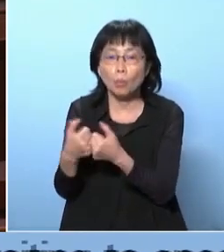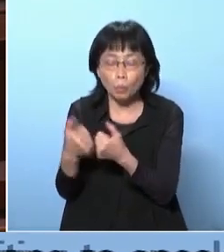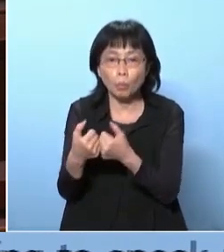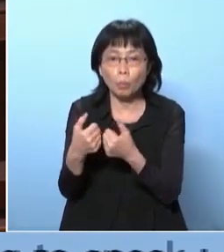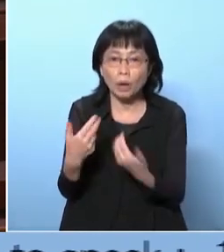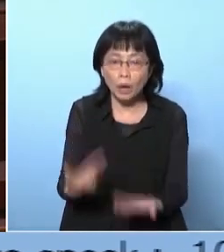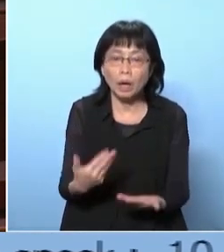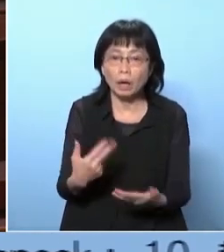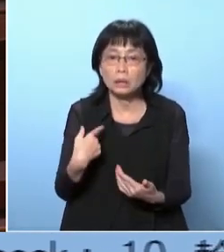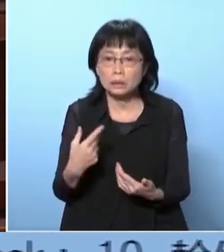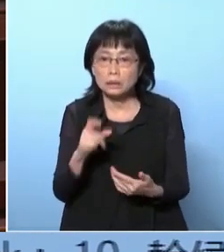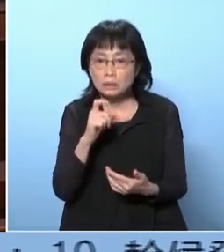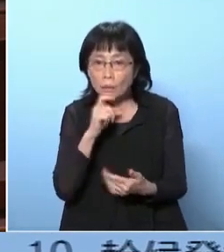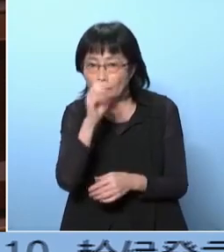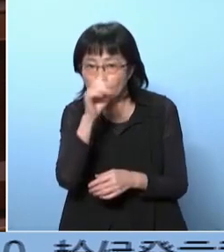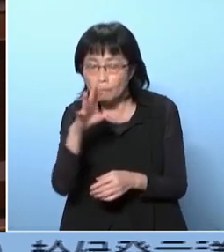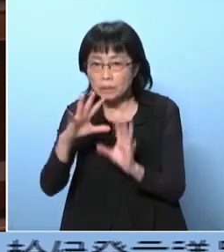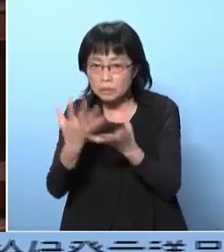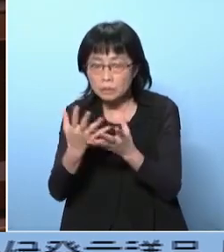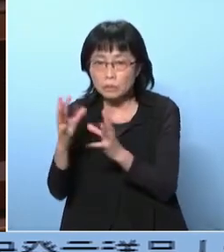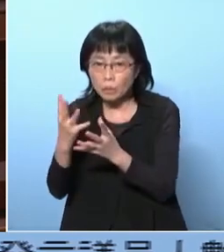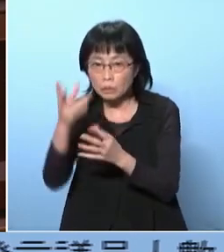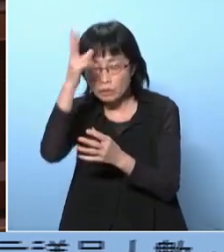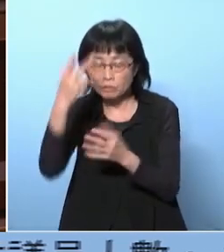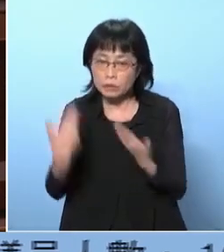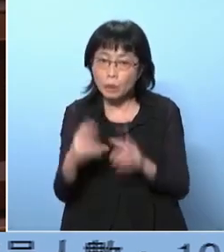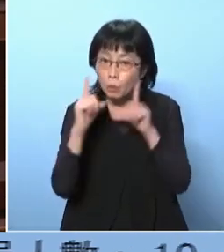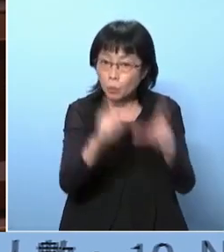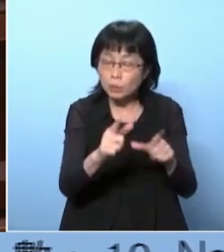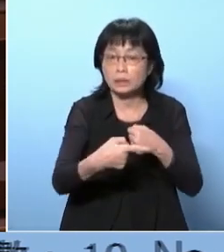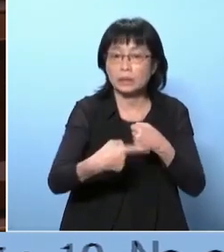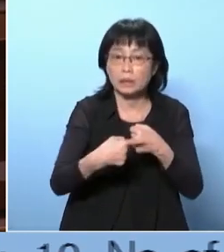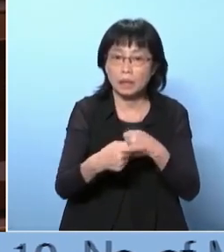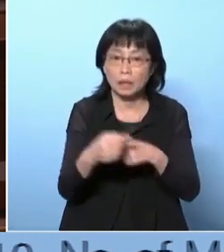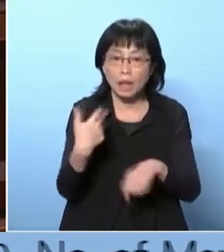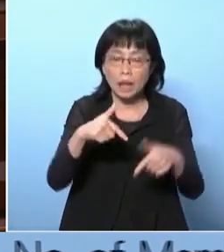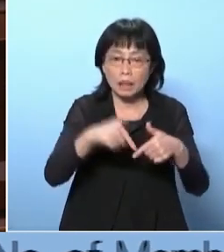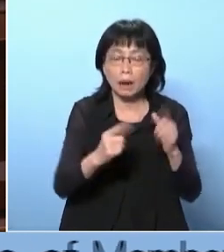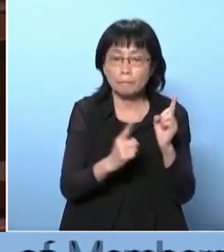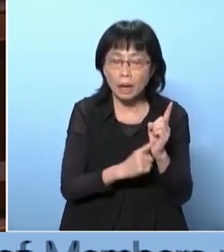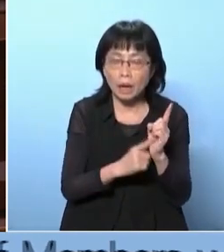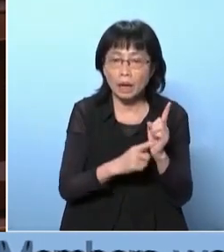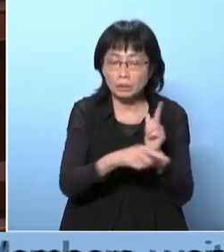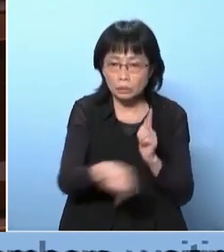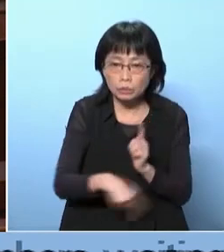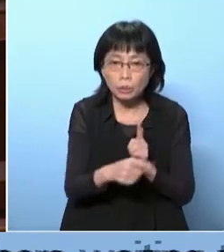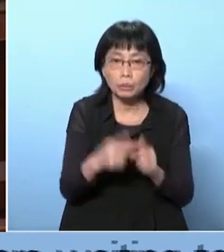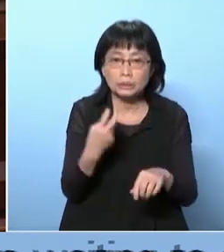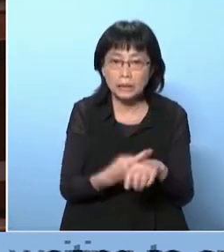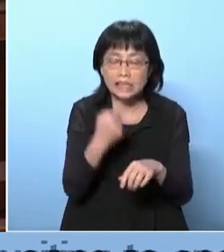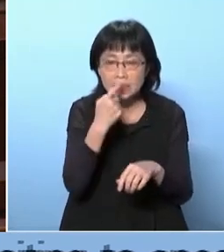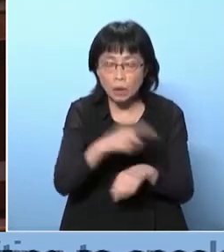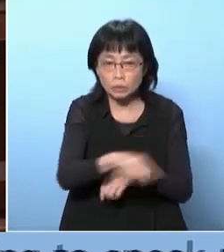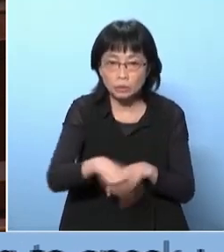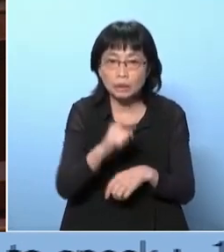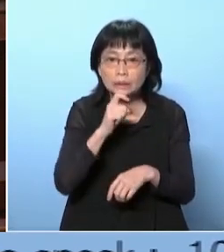理局辦公室之後，現回覆如下。問題第一部分，前南丫島石礦場位於索鼓灣北岸，包括